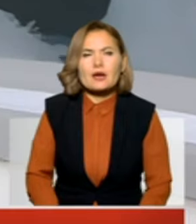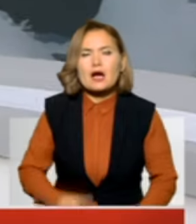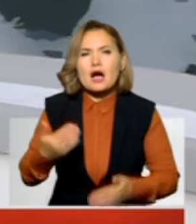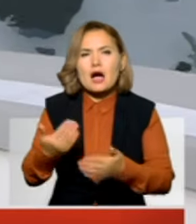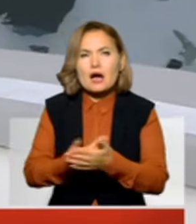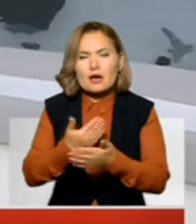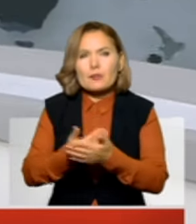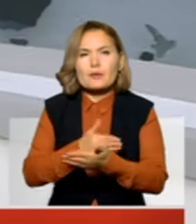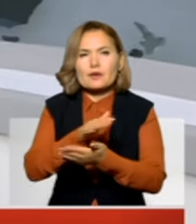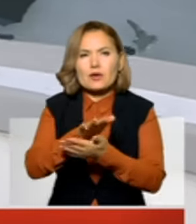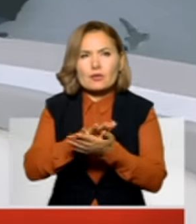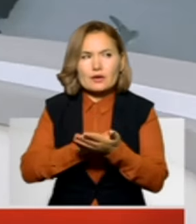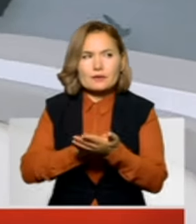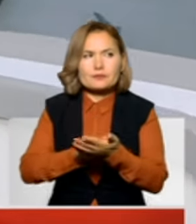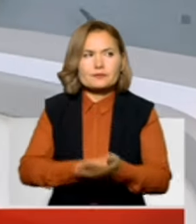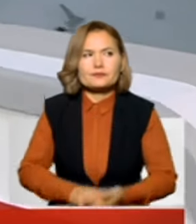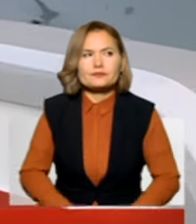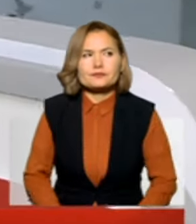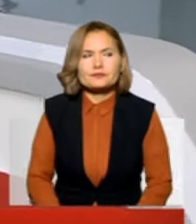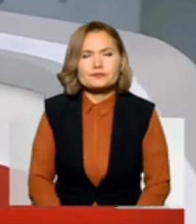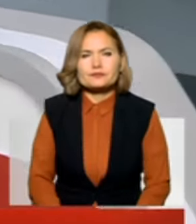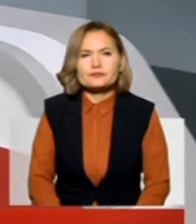Ақпараттан арғай көретініңіз.